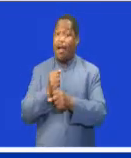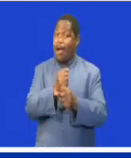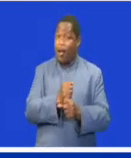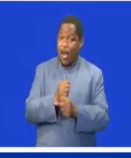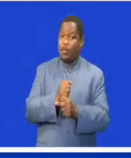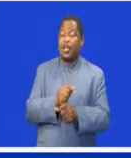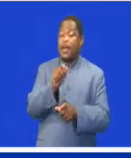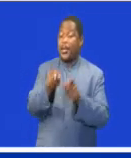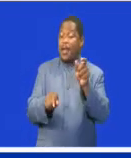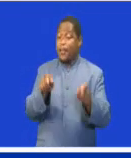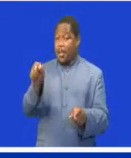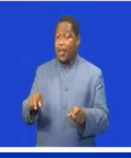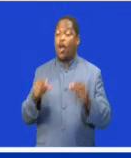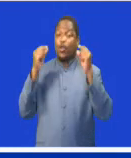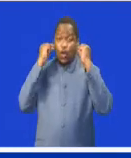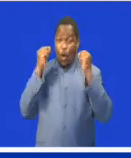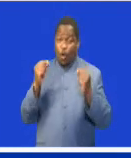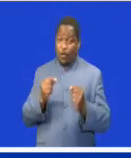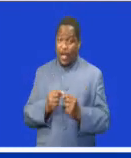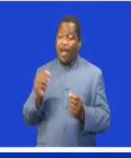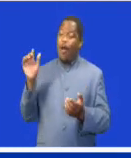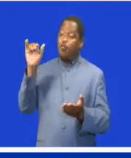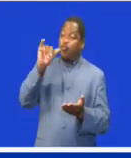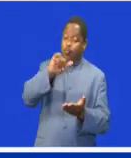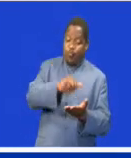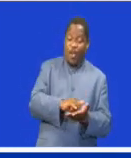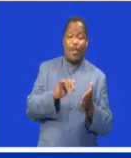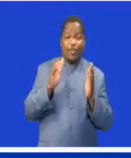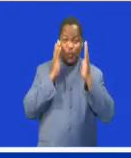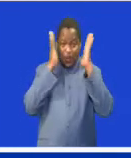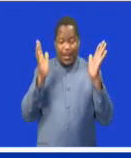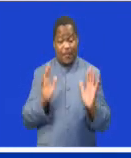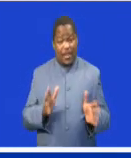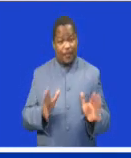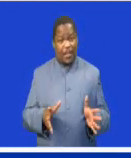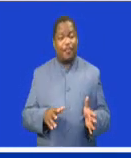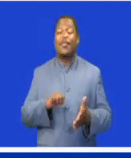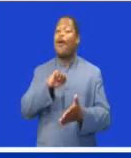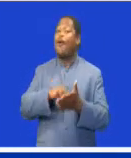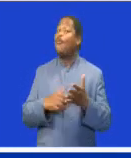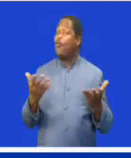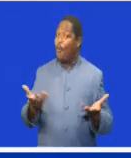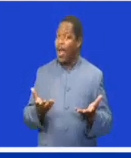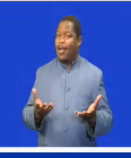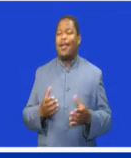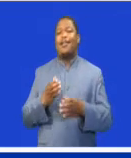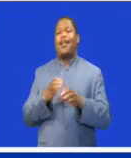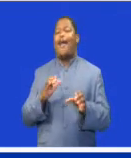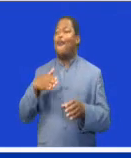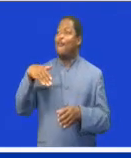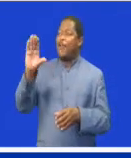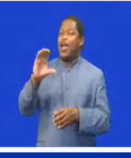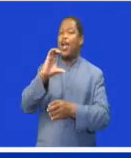sekunabodokotela lesebefikile lababuya eveni laseCuba bekunene. Konke lokhu kwenteka